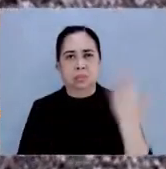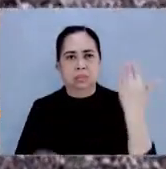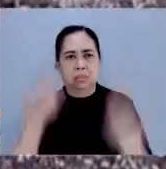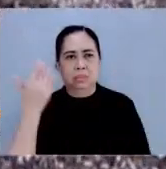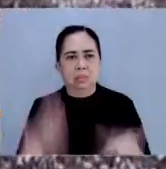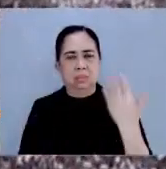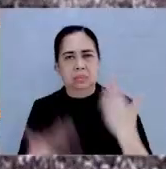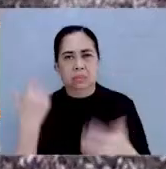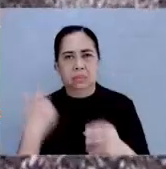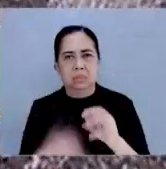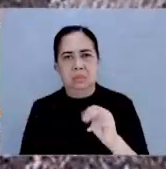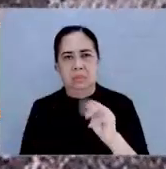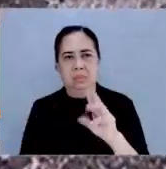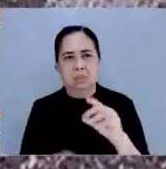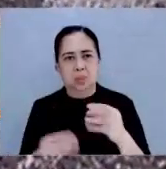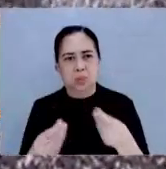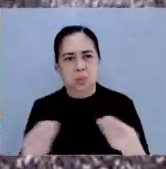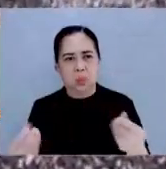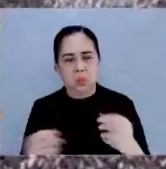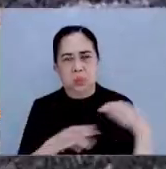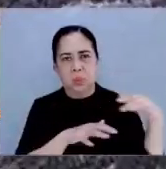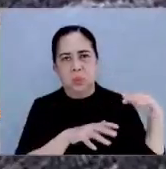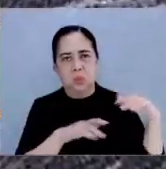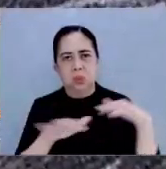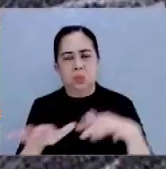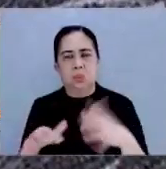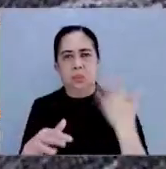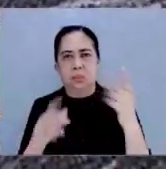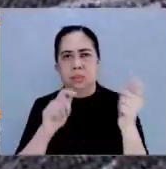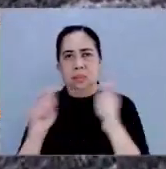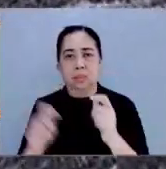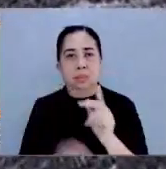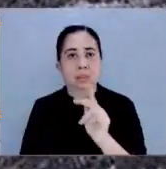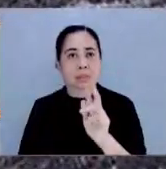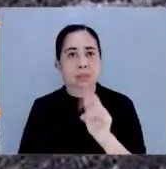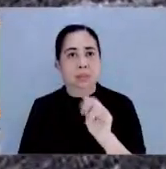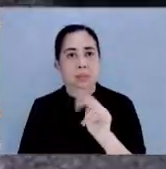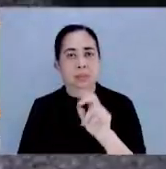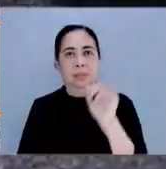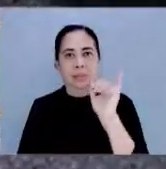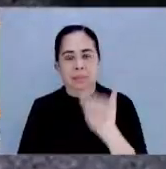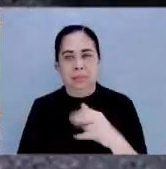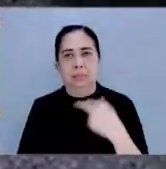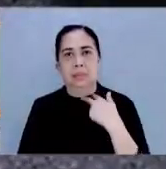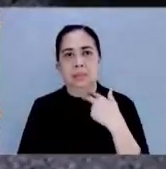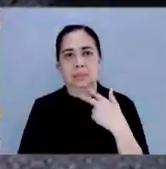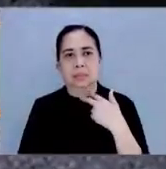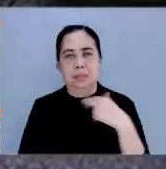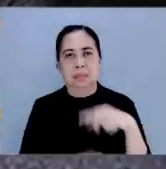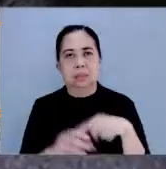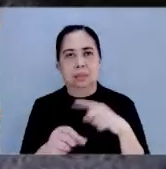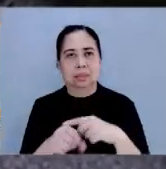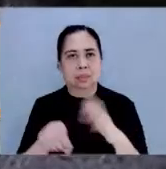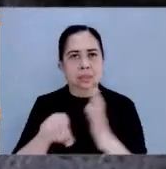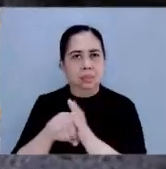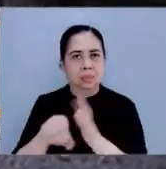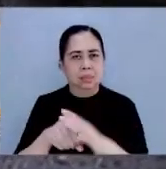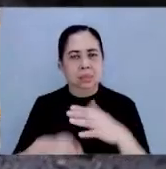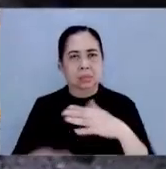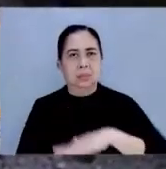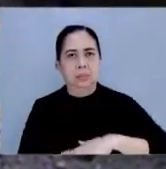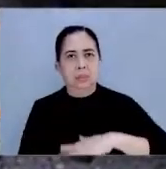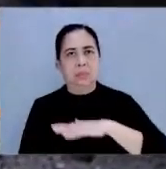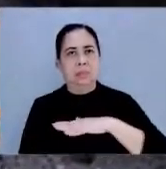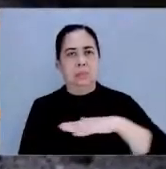na kasamang inarod ng baha sa kasagsagan ng Bagyong Christine. Yan kasi ang isa sa mga nagpapabara sa mga kanal kaya umabot ng gabewang o mahigit